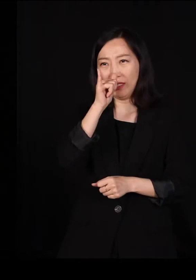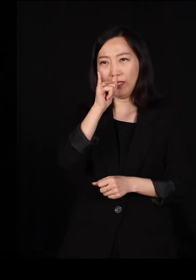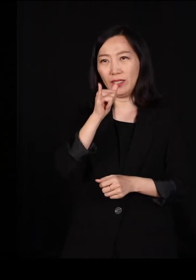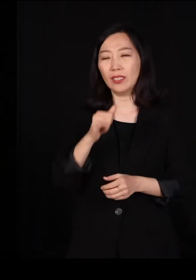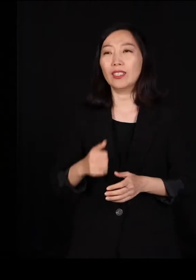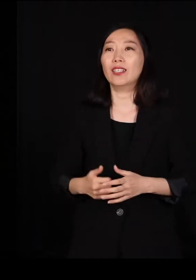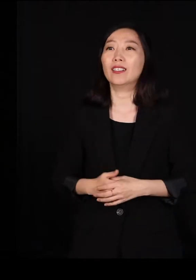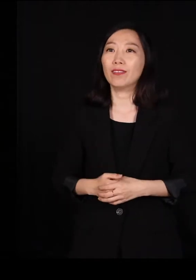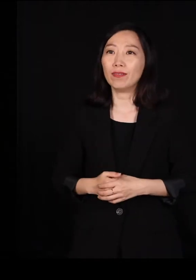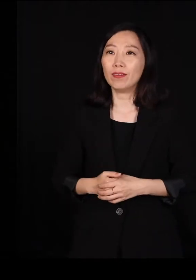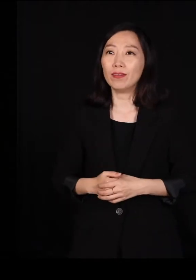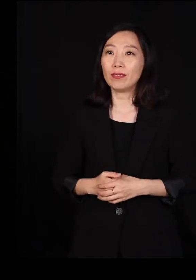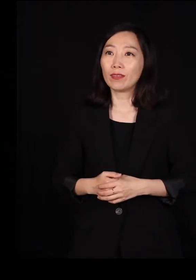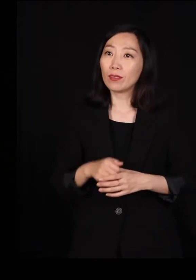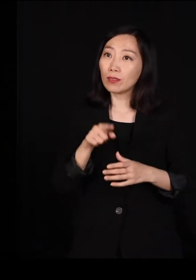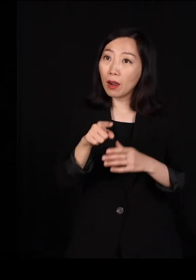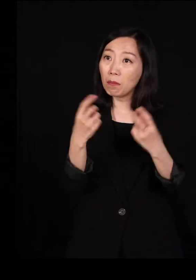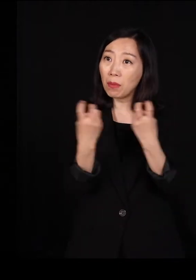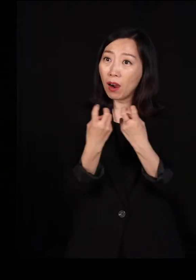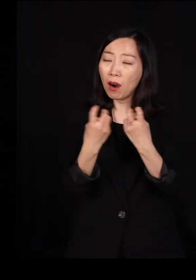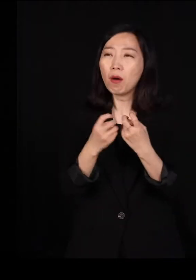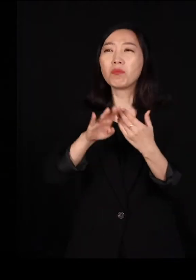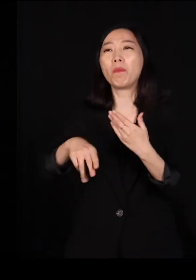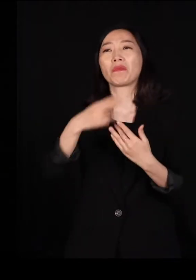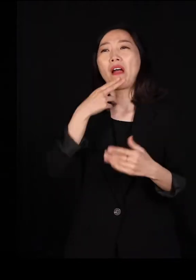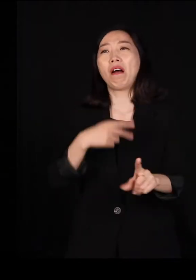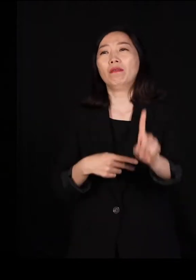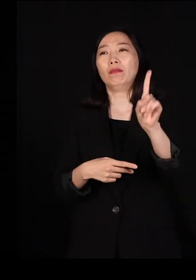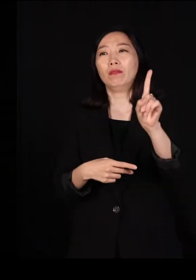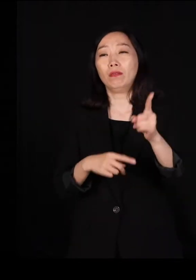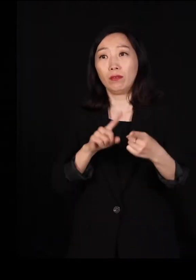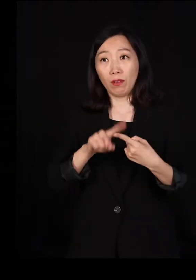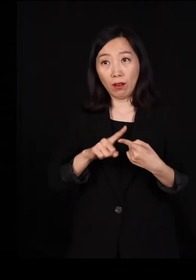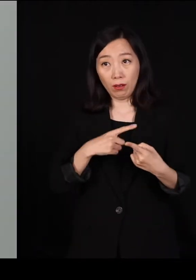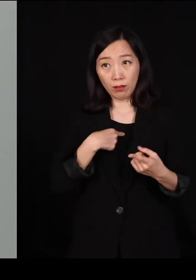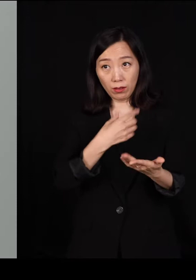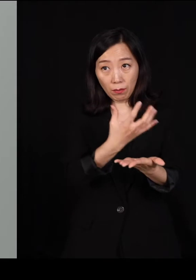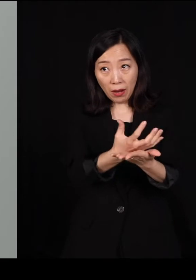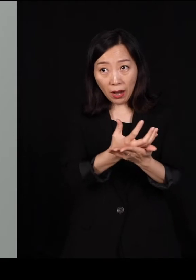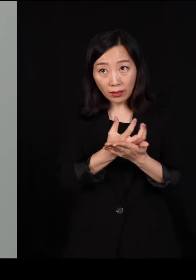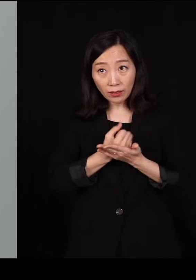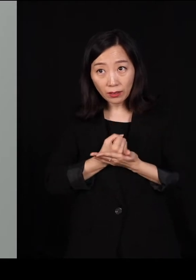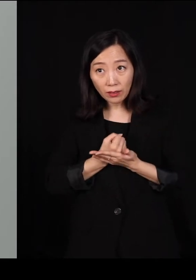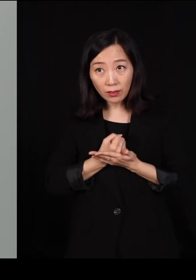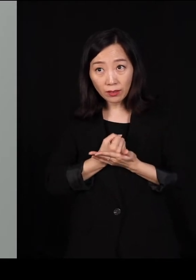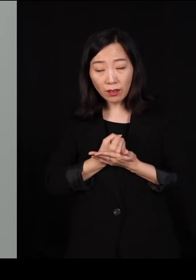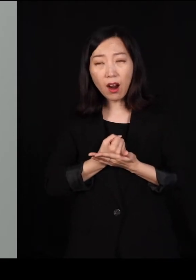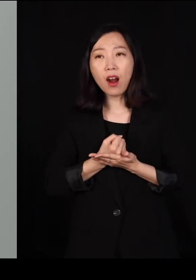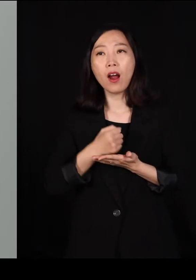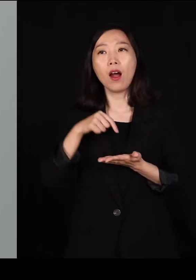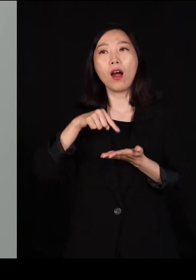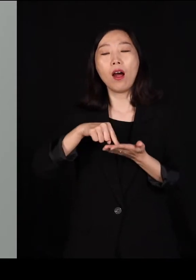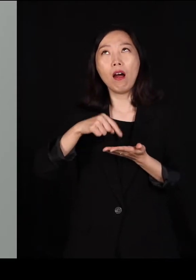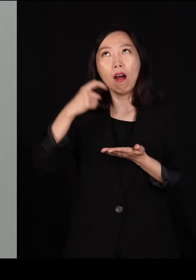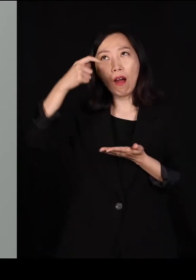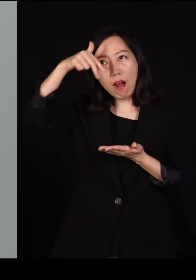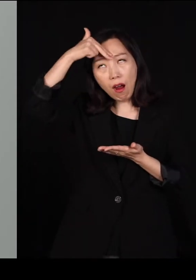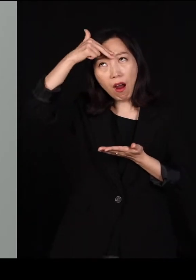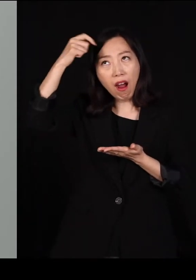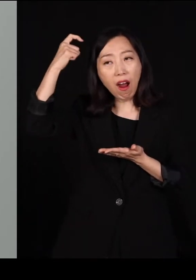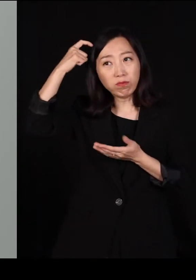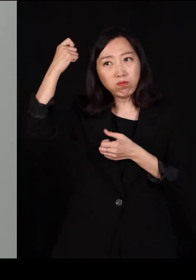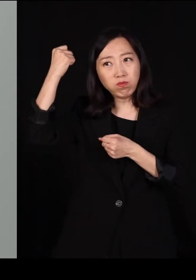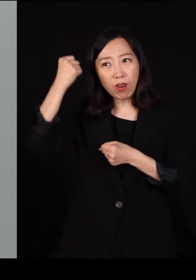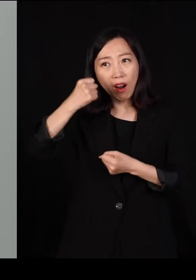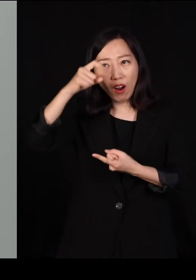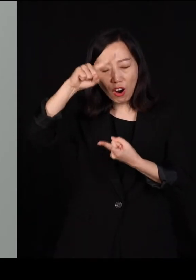있어요. 방법이 이거밖에 없어요라고 본인이 받아들이는 순간 박스에 갇히는 그런 결과가 생길